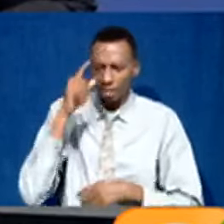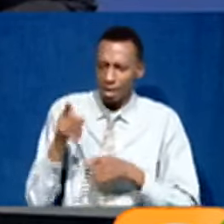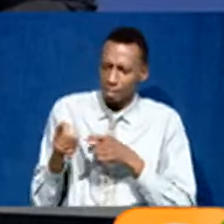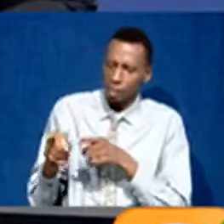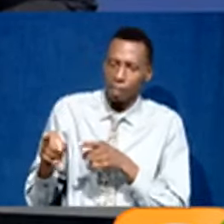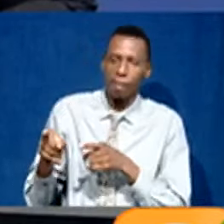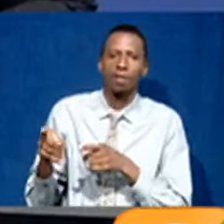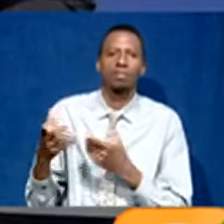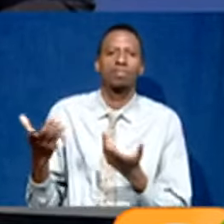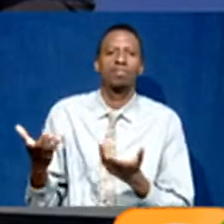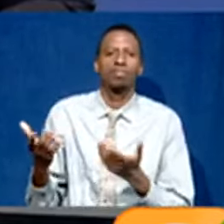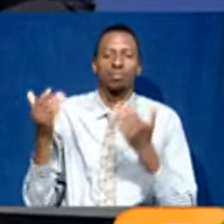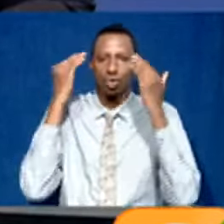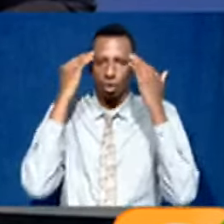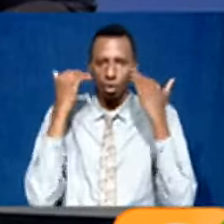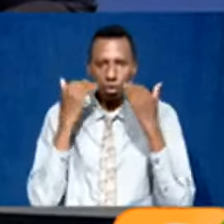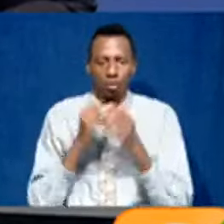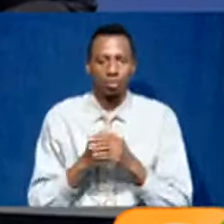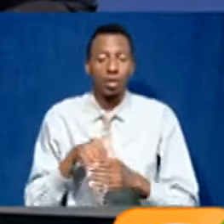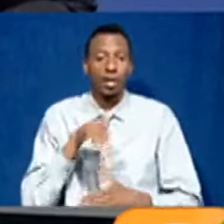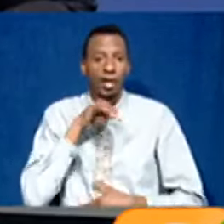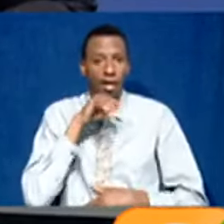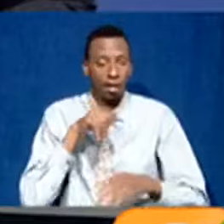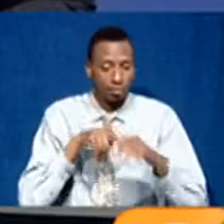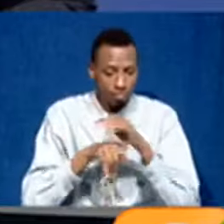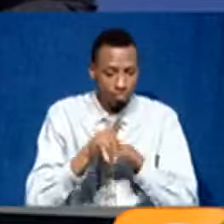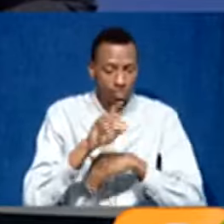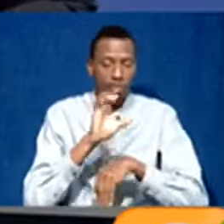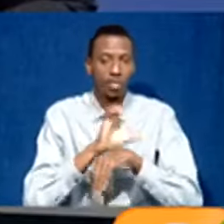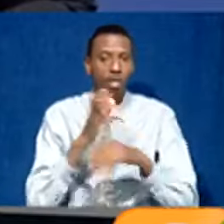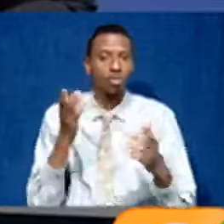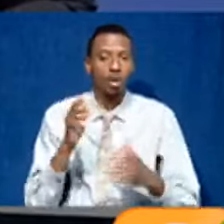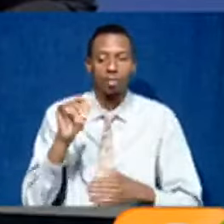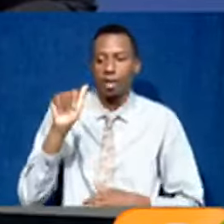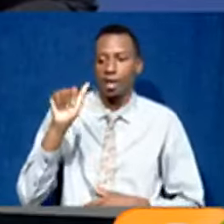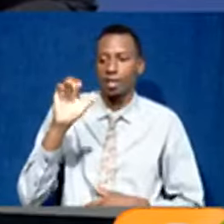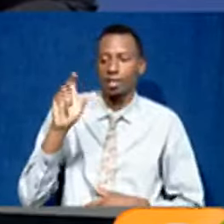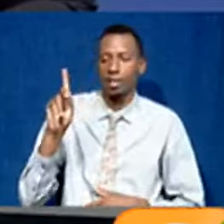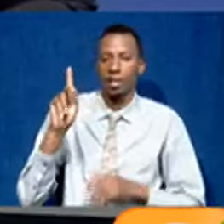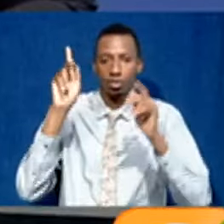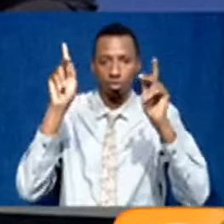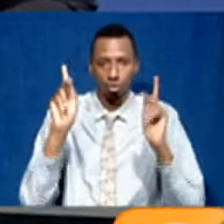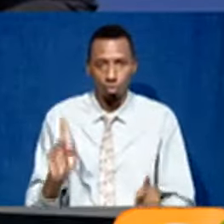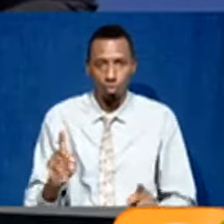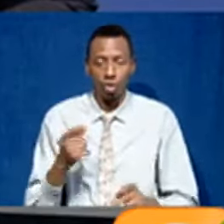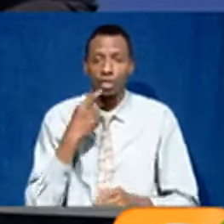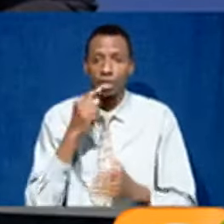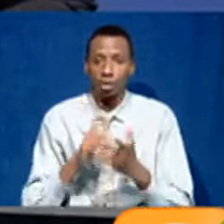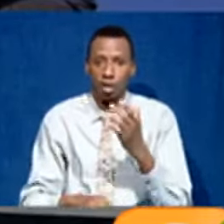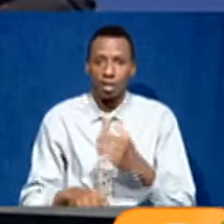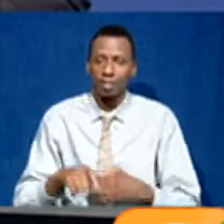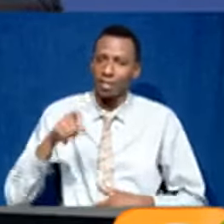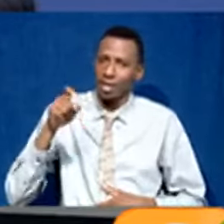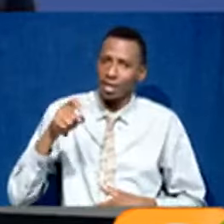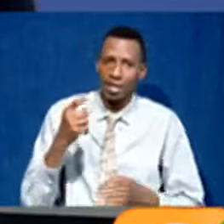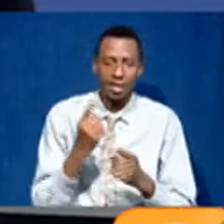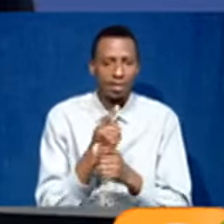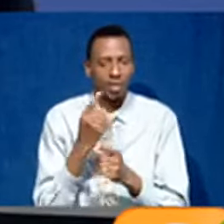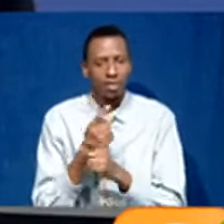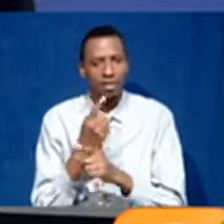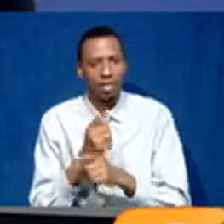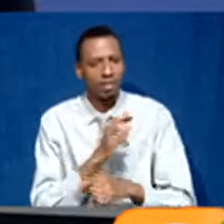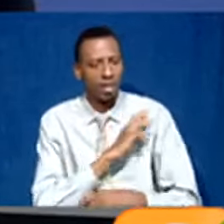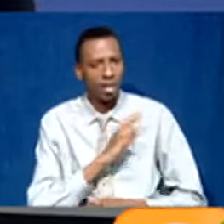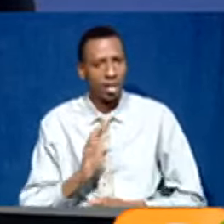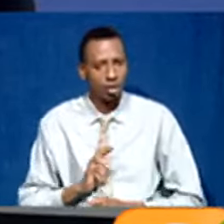ya mahakama. Na Odinga, ambaye alihudhuria ibada katika kanisa la ACK mjini Kisumu, amesema ipo haja ya dini mbalimbali kujitokeza